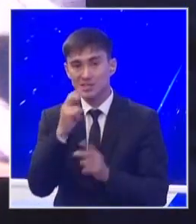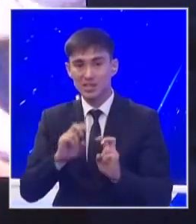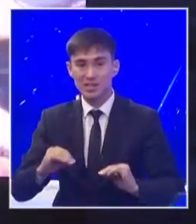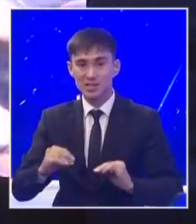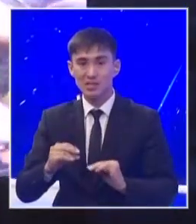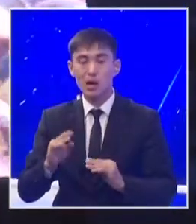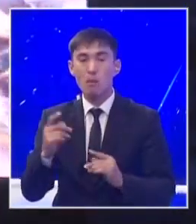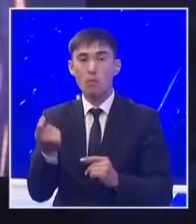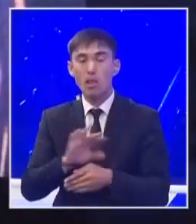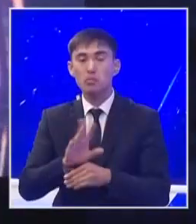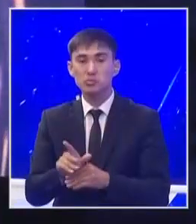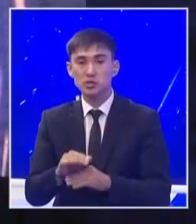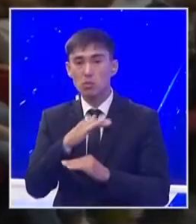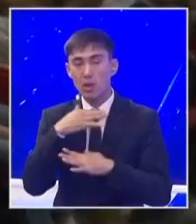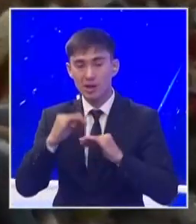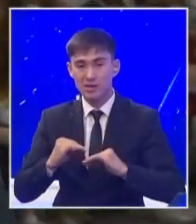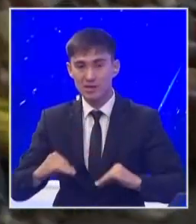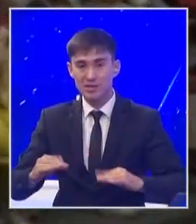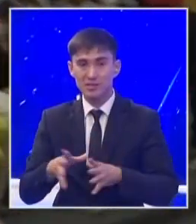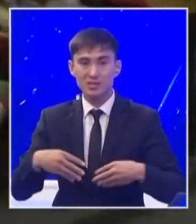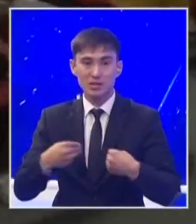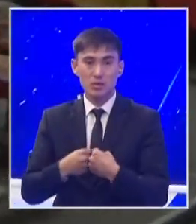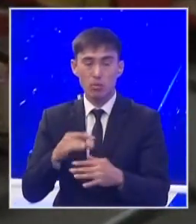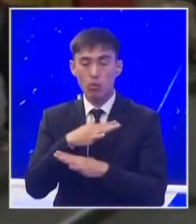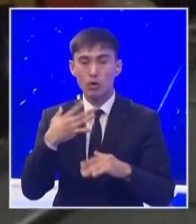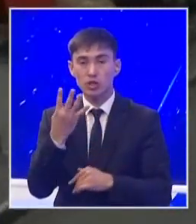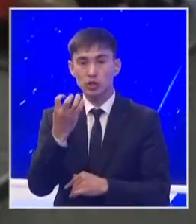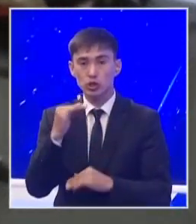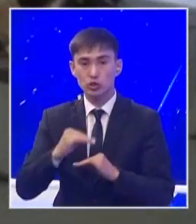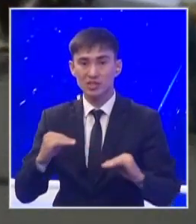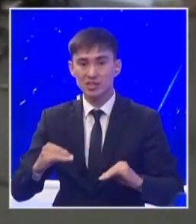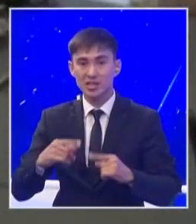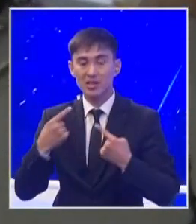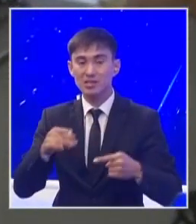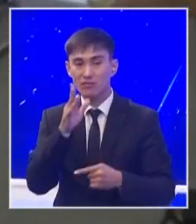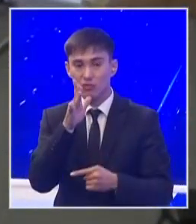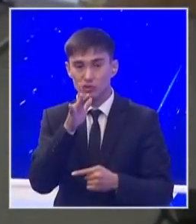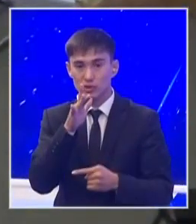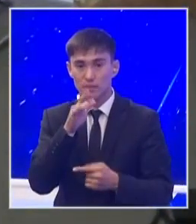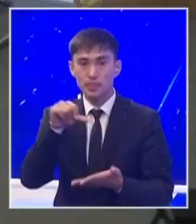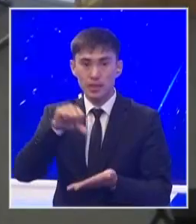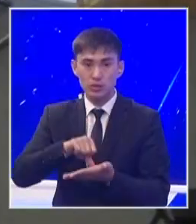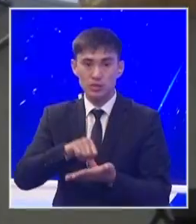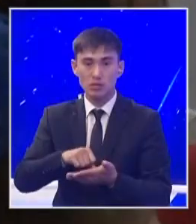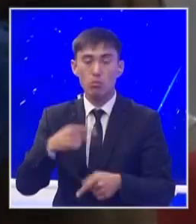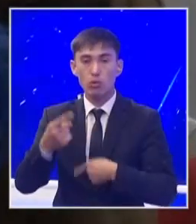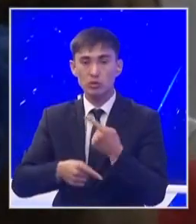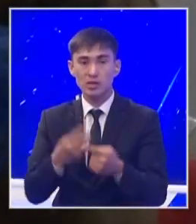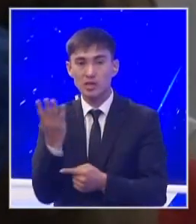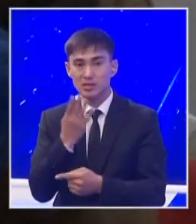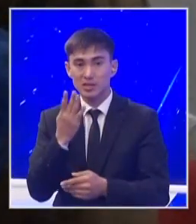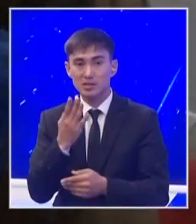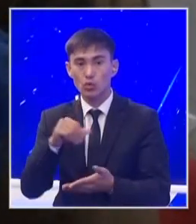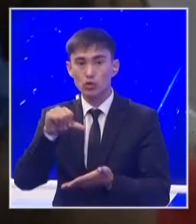из малообеспеченных и многодетных семей, всего более 400 ребятишек разного возраста. После киносеанса